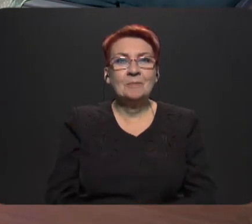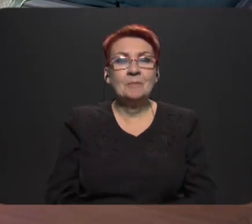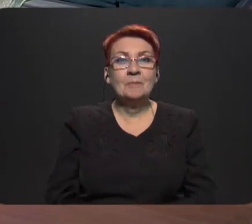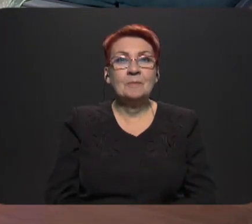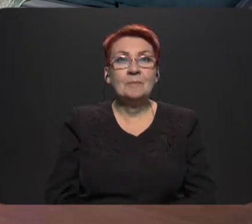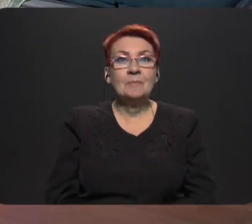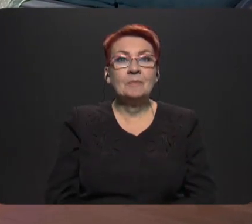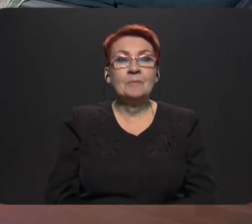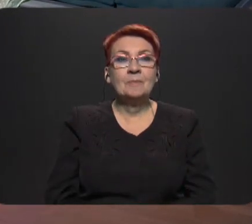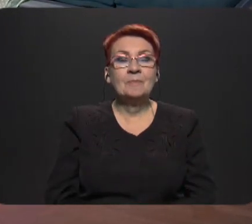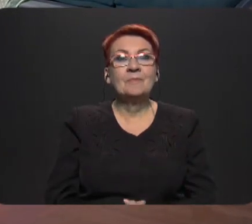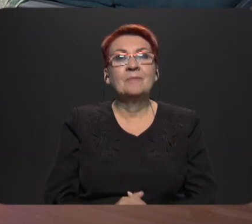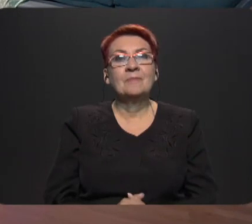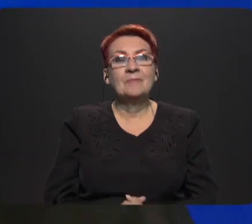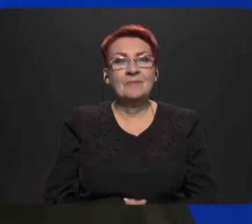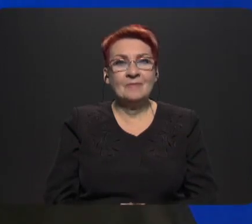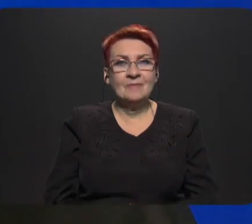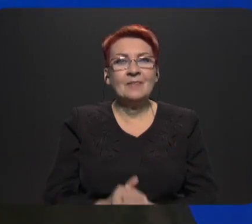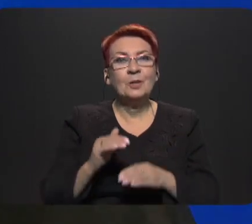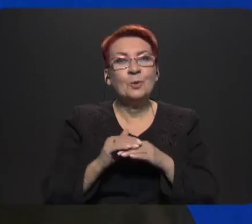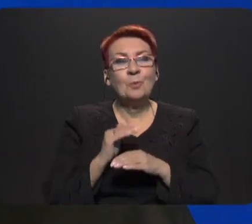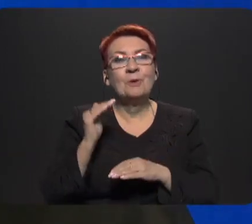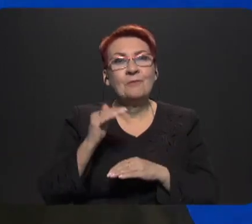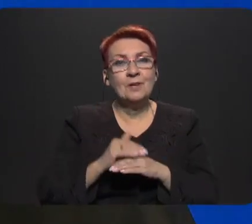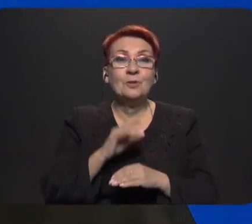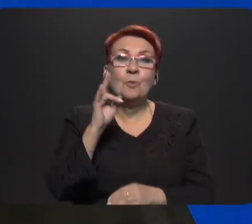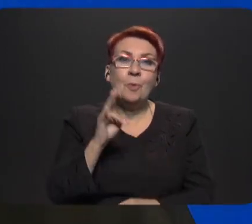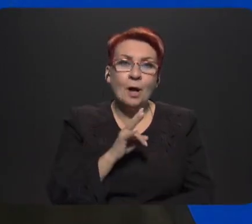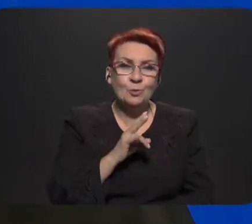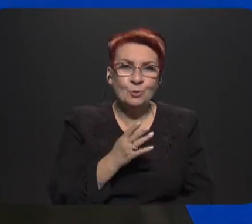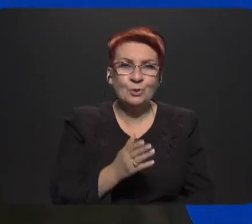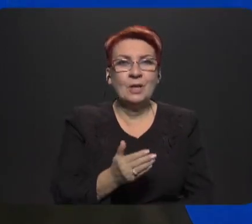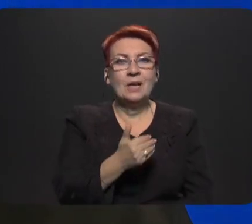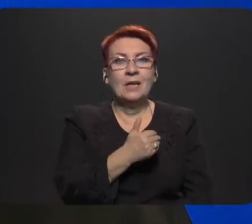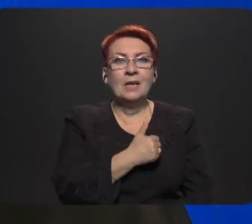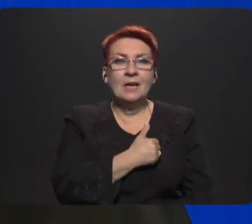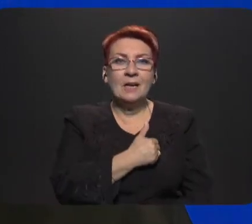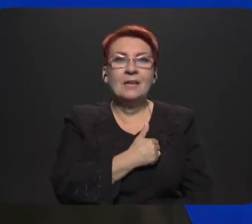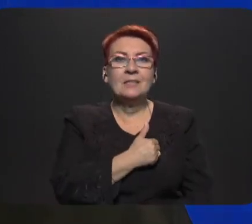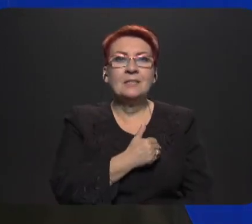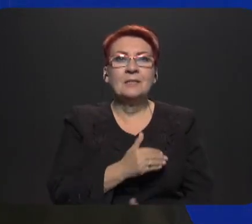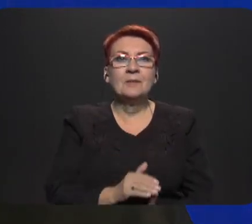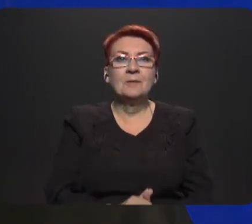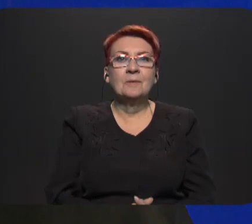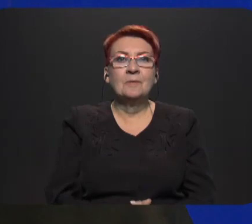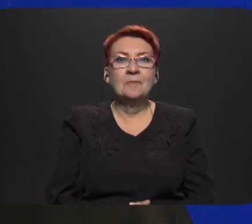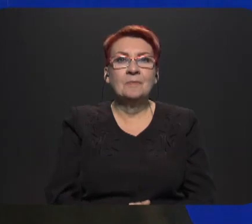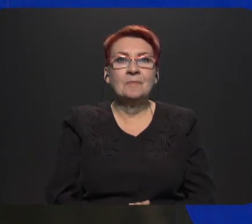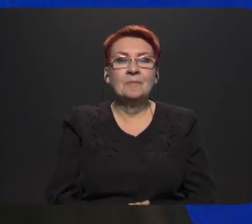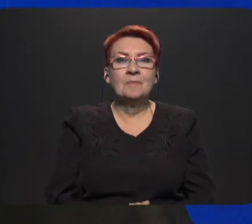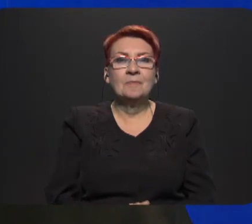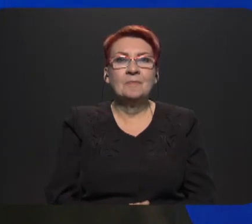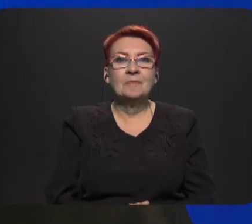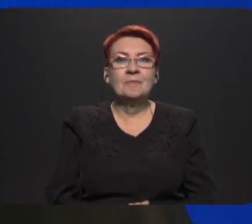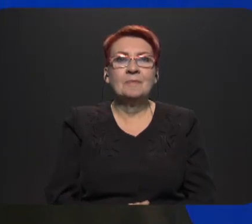и ведущая Александра. Добрый вечер. Батюшка, я хотела вам... Алло, да, я слушаю. Говорите,